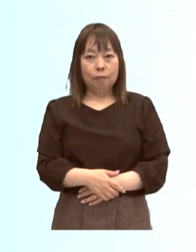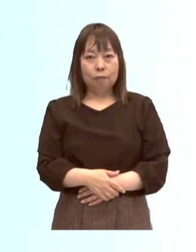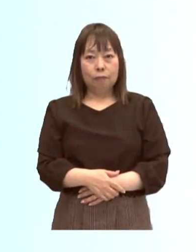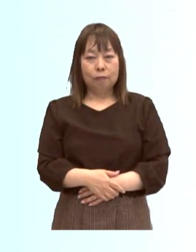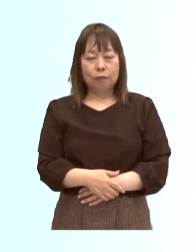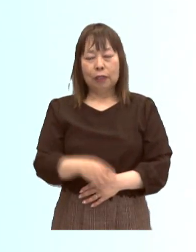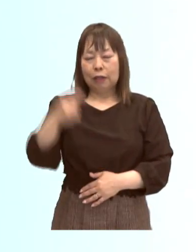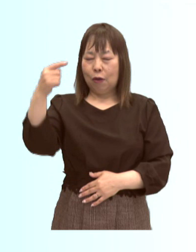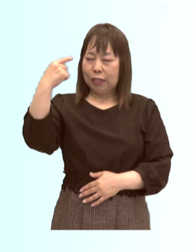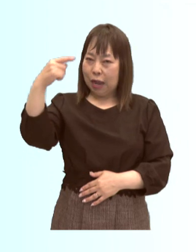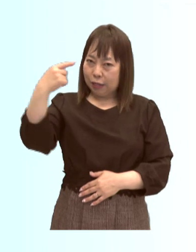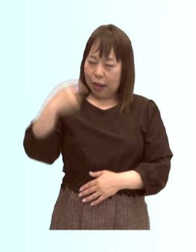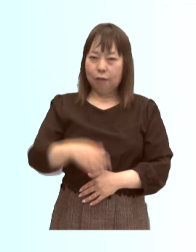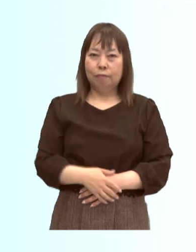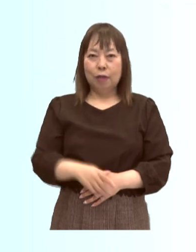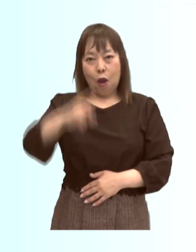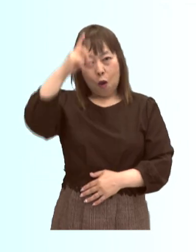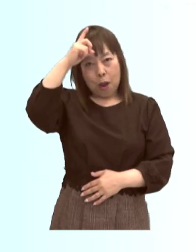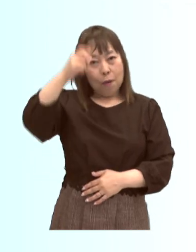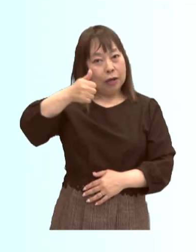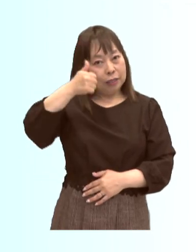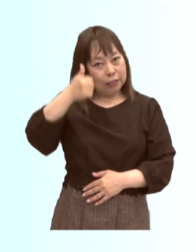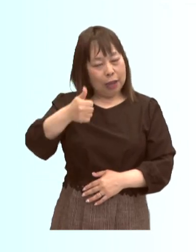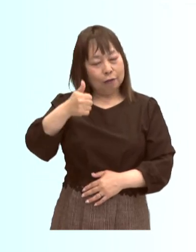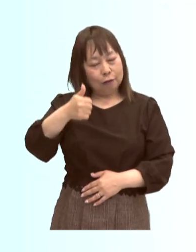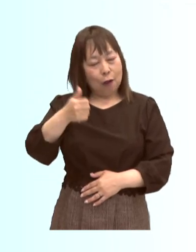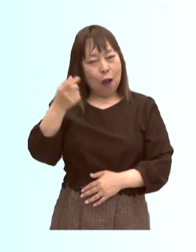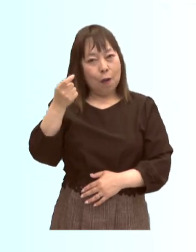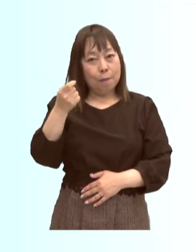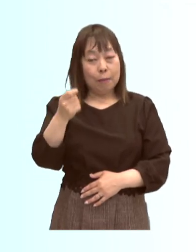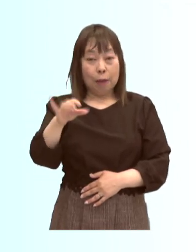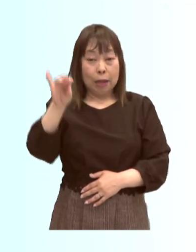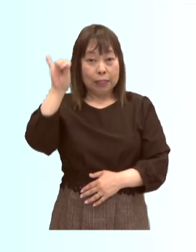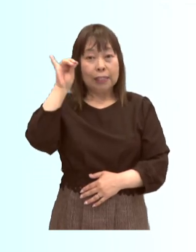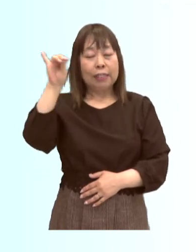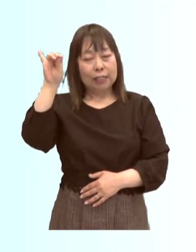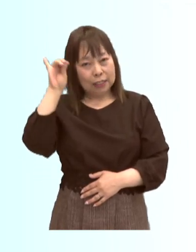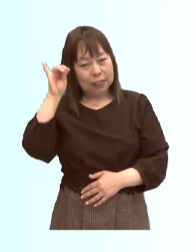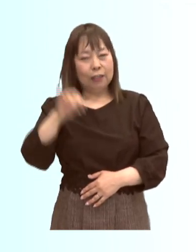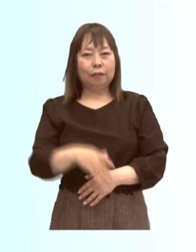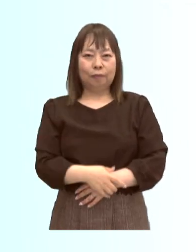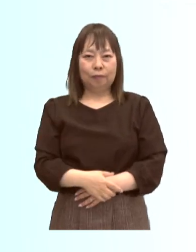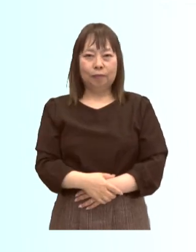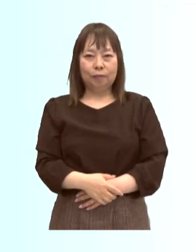教えて、おまわりちゃんの豆知識。